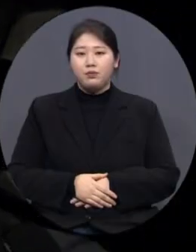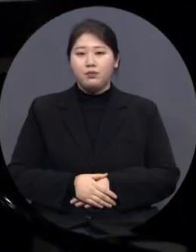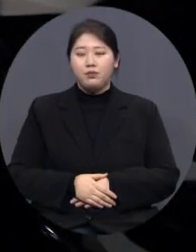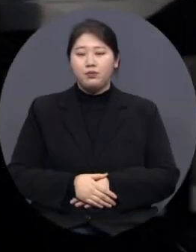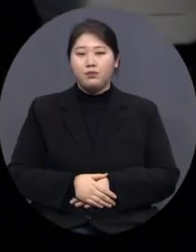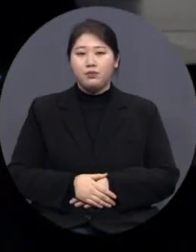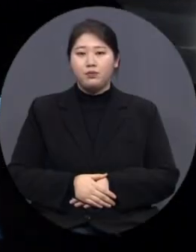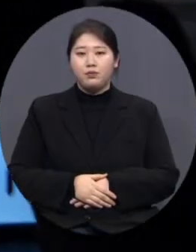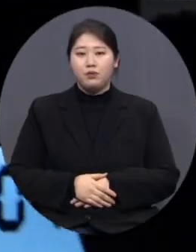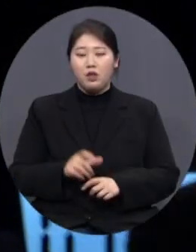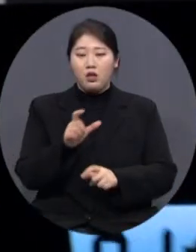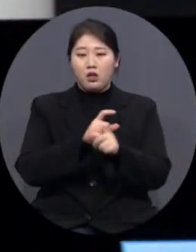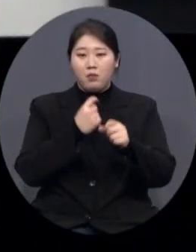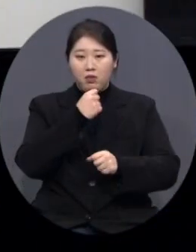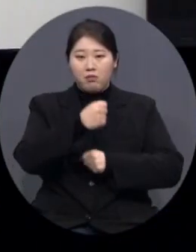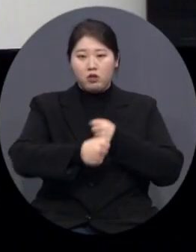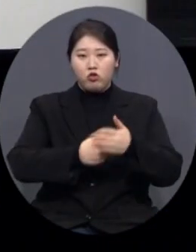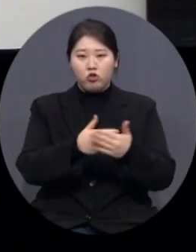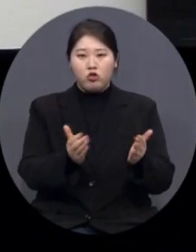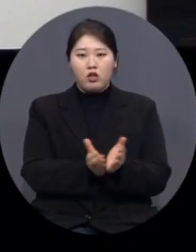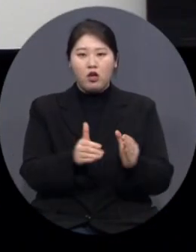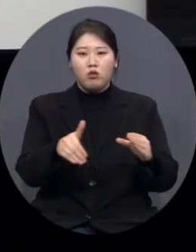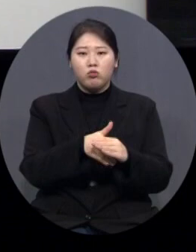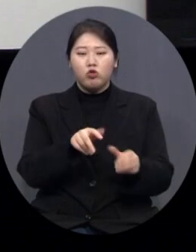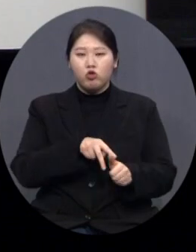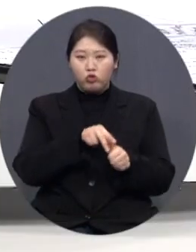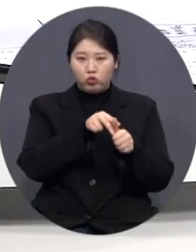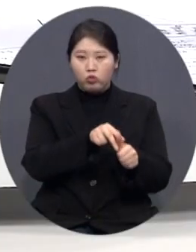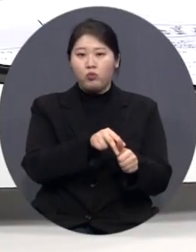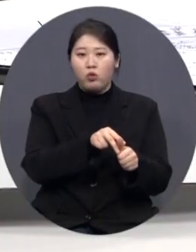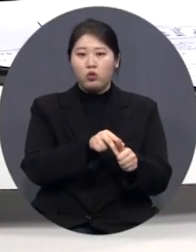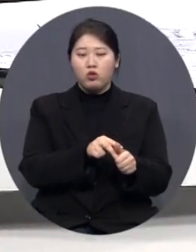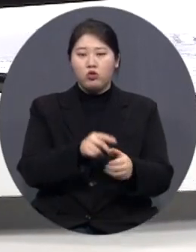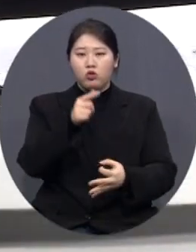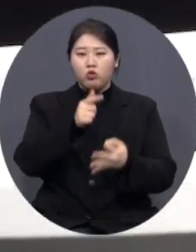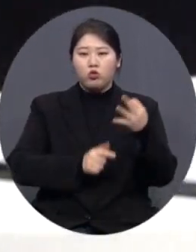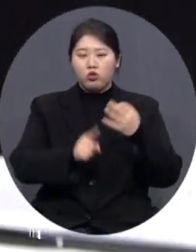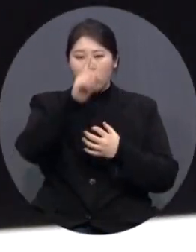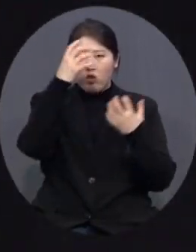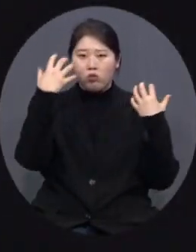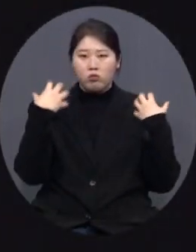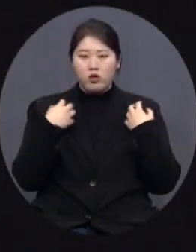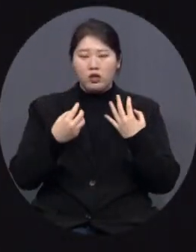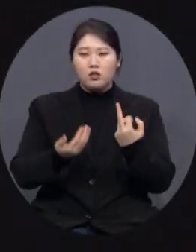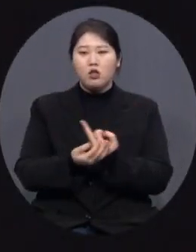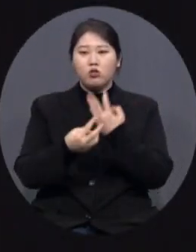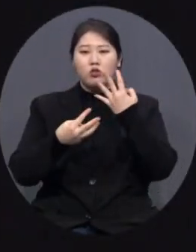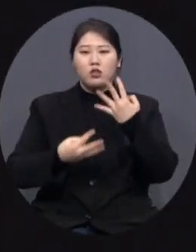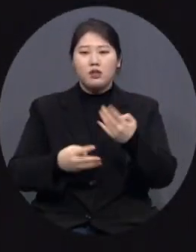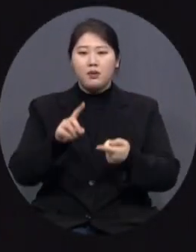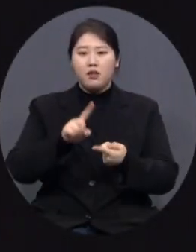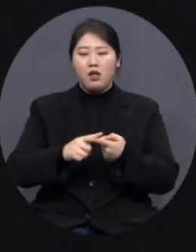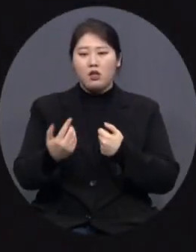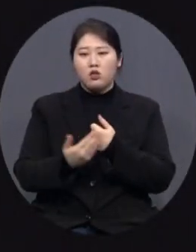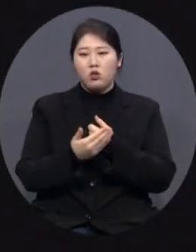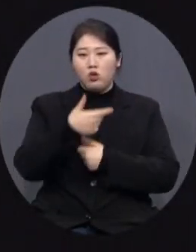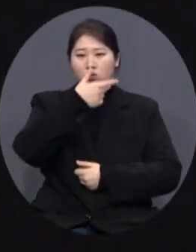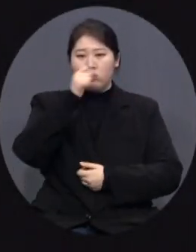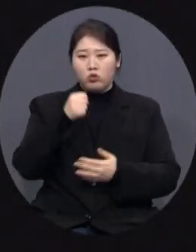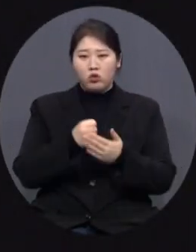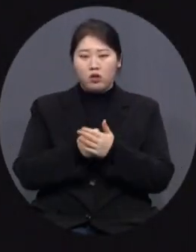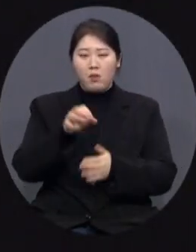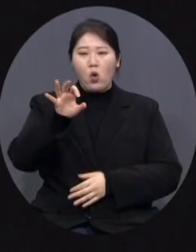기자입니다 더불어민주당 문대림 후보는 윤성열 정부의 제주 43에 대한 지원이 부족하다며 43